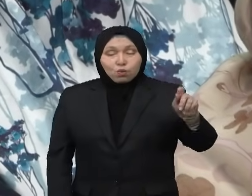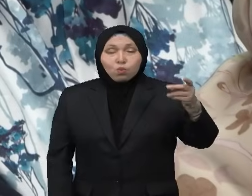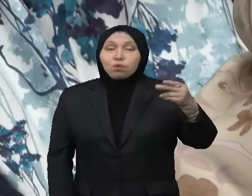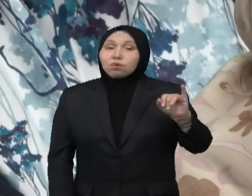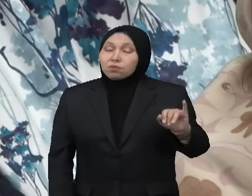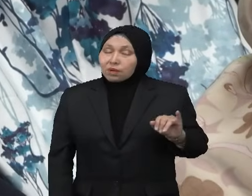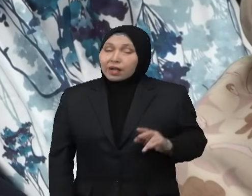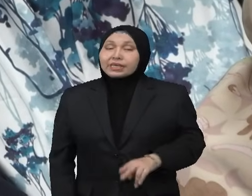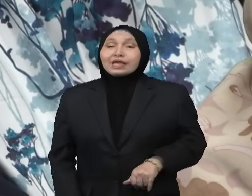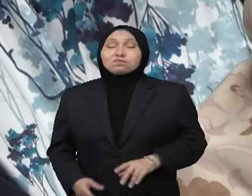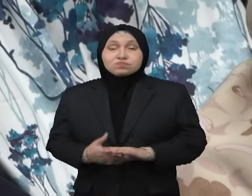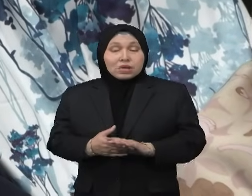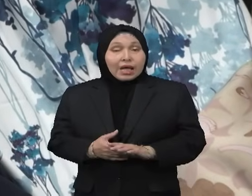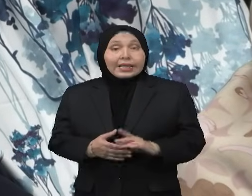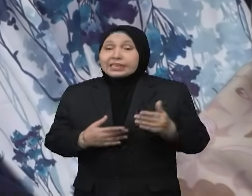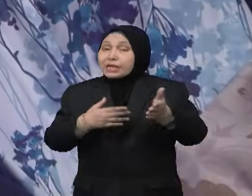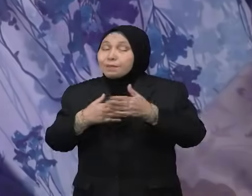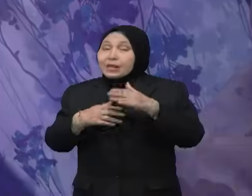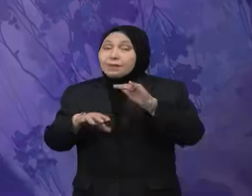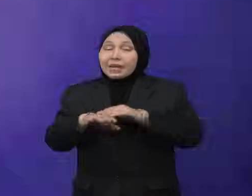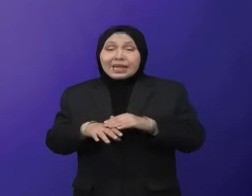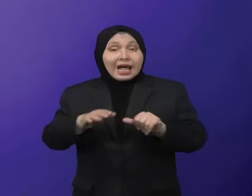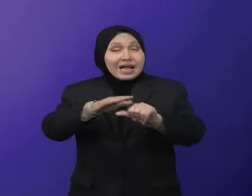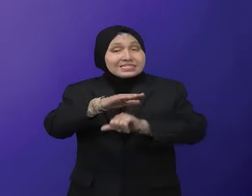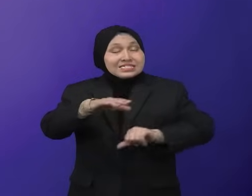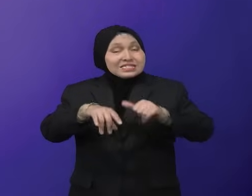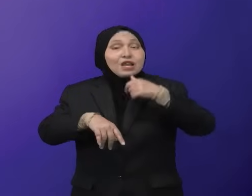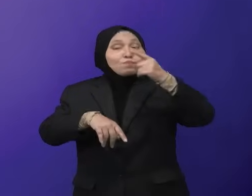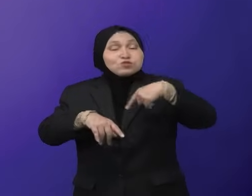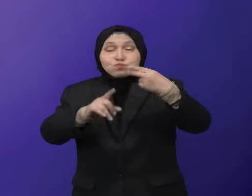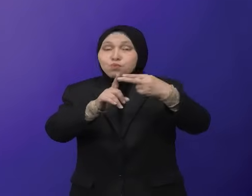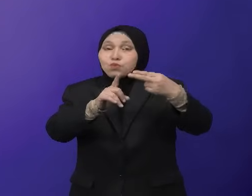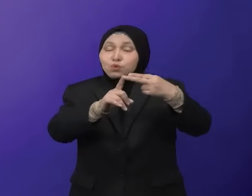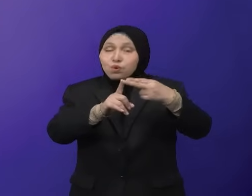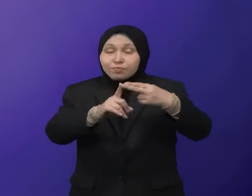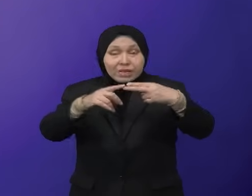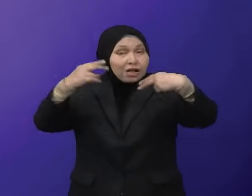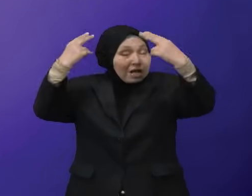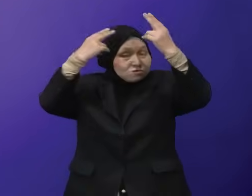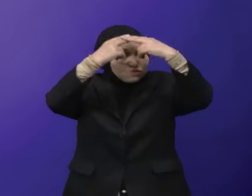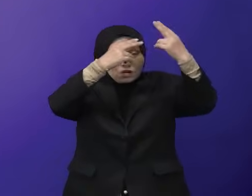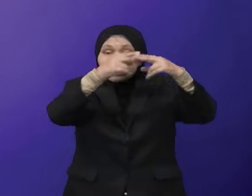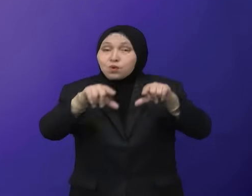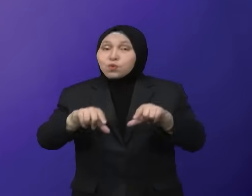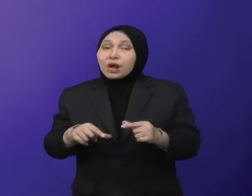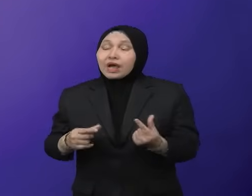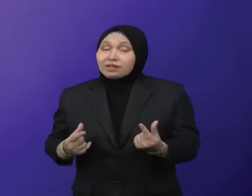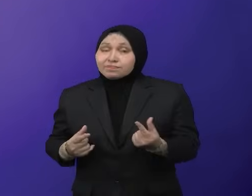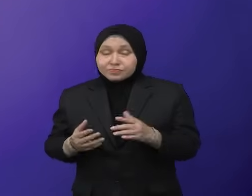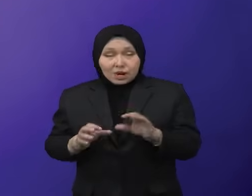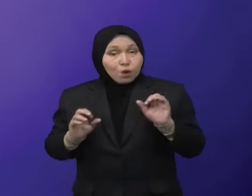tu. Itulah kita kembali kepada asas dalam menyebut huruf-huruf hijaiyah, huruf-huruf Al-Quran ini.